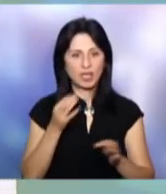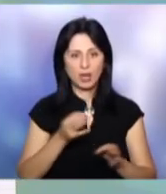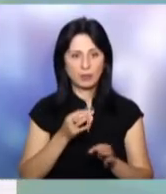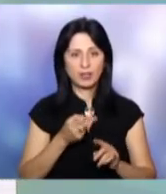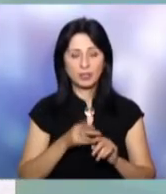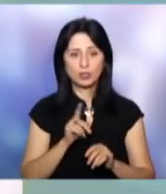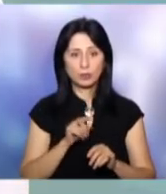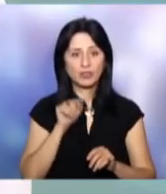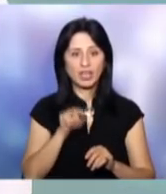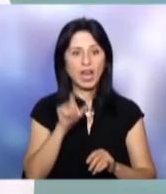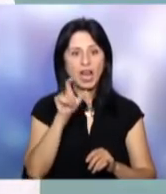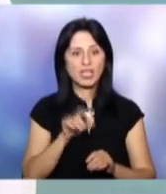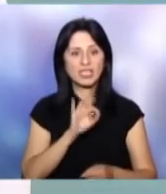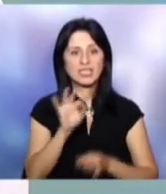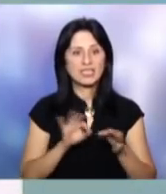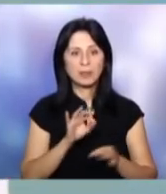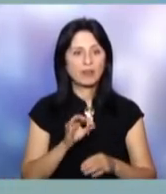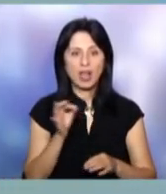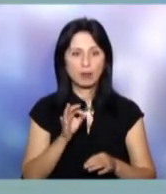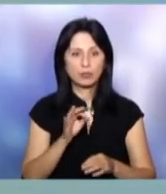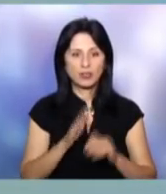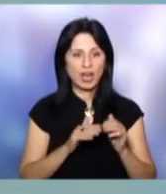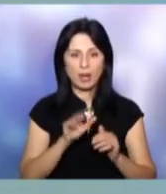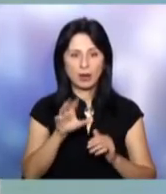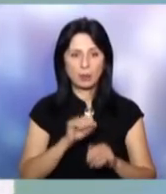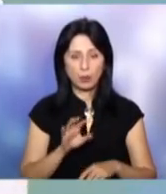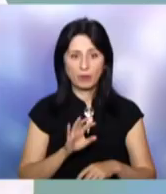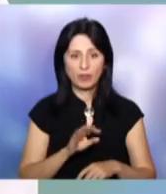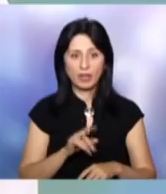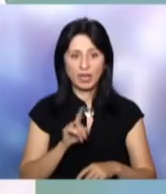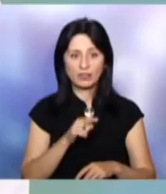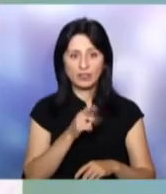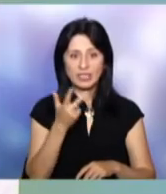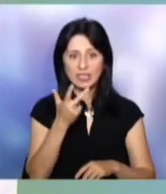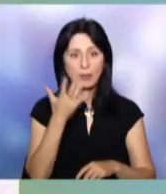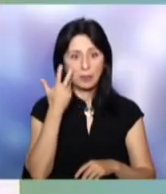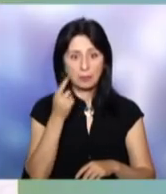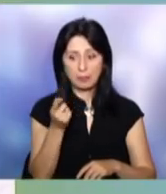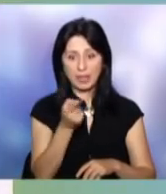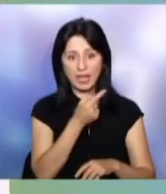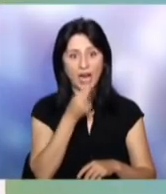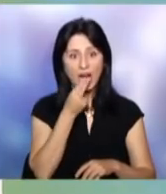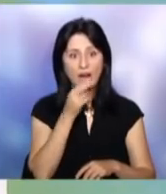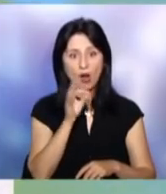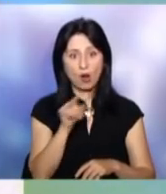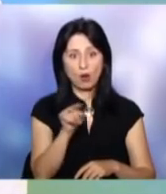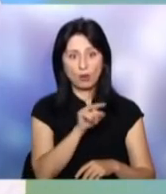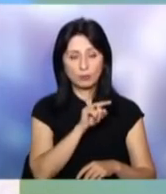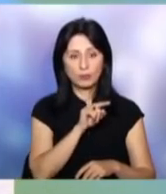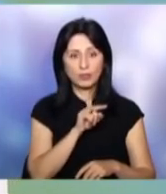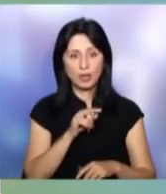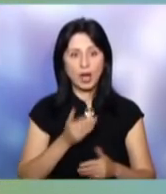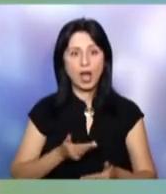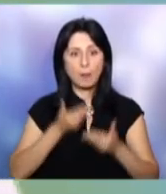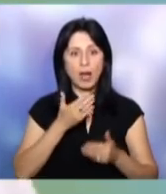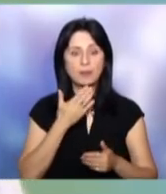არაფრის, იმიტომ რომ იქ ადამიანი ზედმეც არასდროს არაფერს ხელს არ გამოაყოლებს, რადგან ეს სამი ფერი ასოცირდება საკვები პროდუქტებთან და